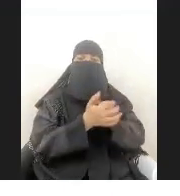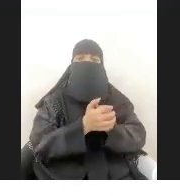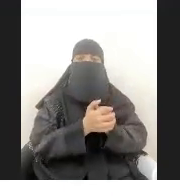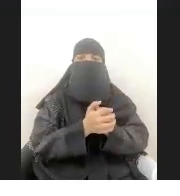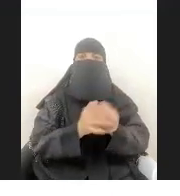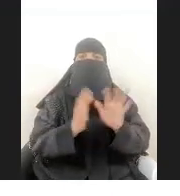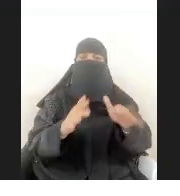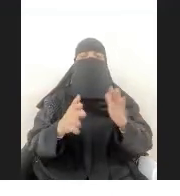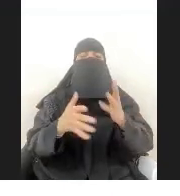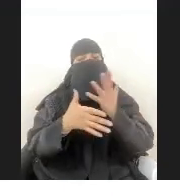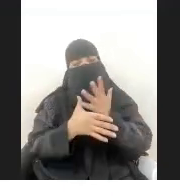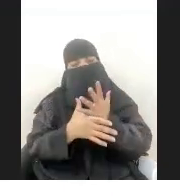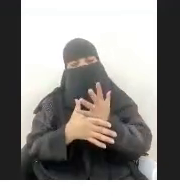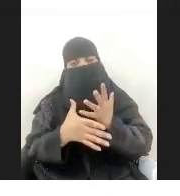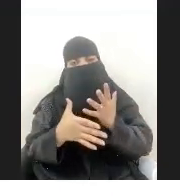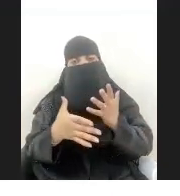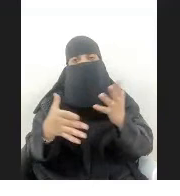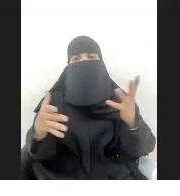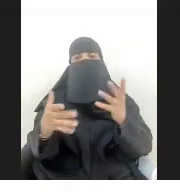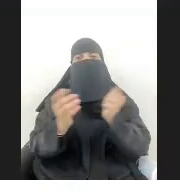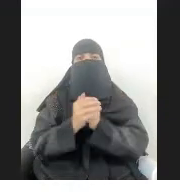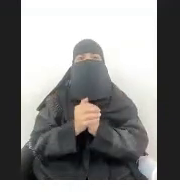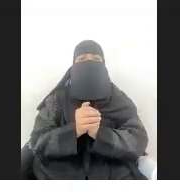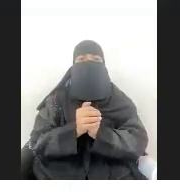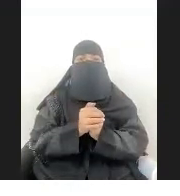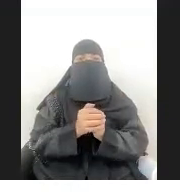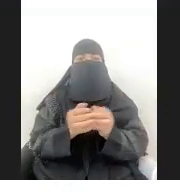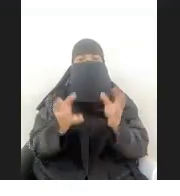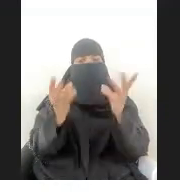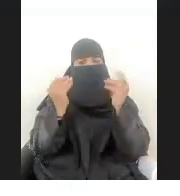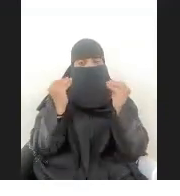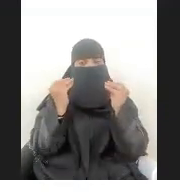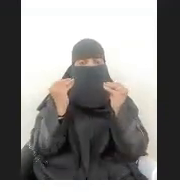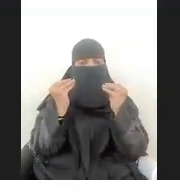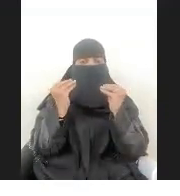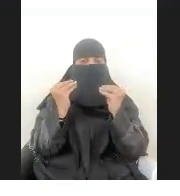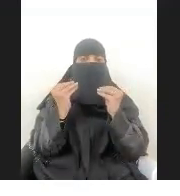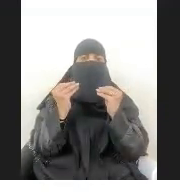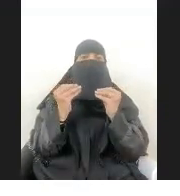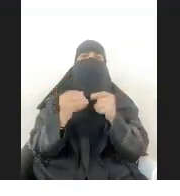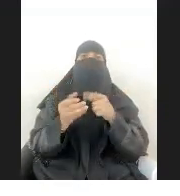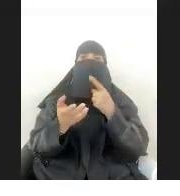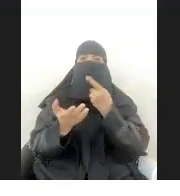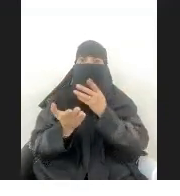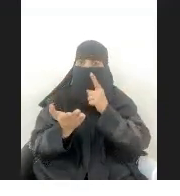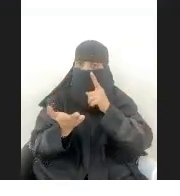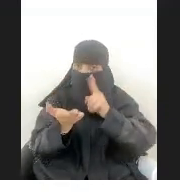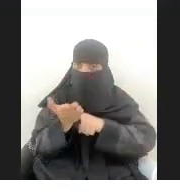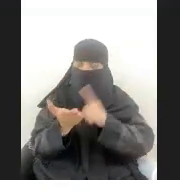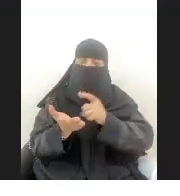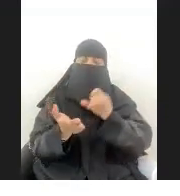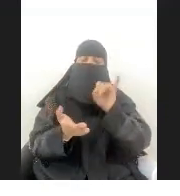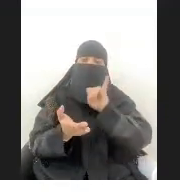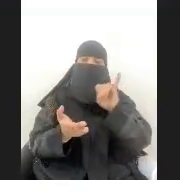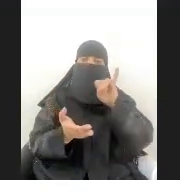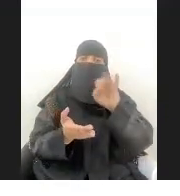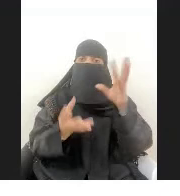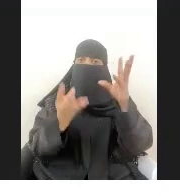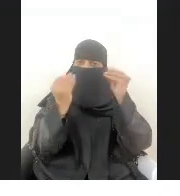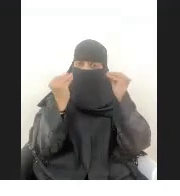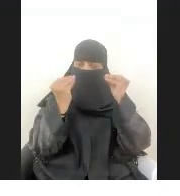أكثر من واجب الانستيتيوشنز اللي هي المؤسسات التعليمية إن هي تعطي